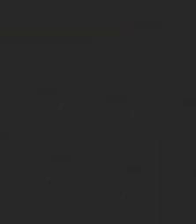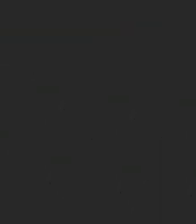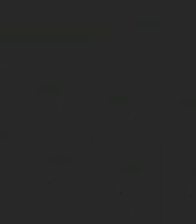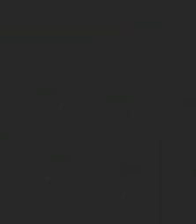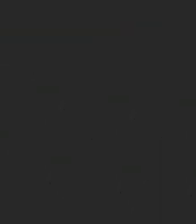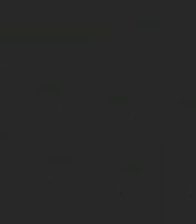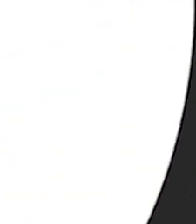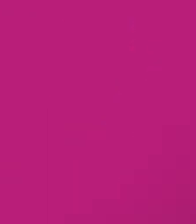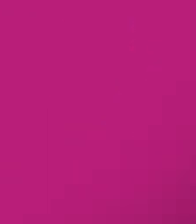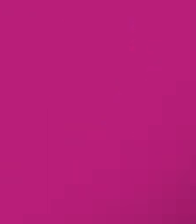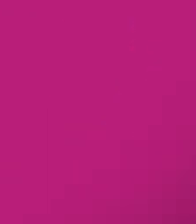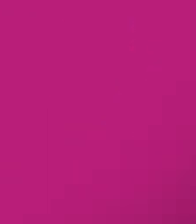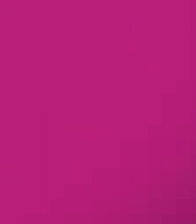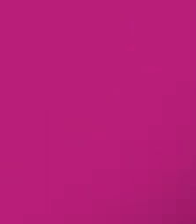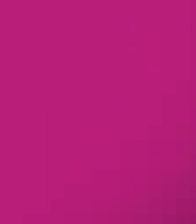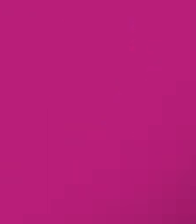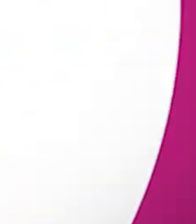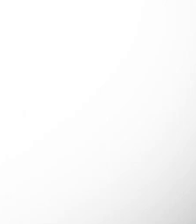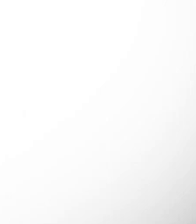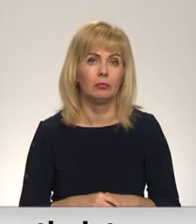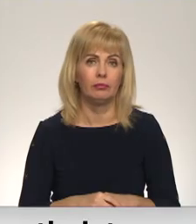Re, viss ēters ir te!